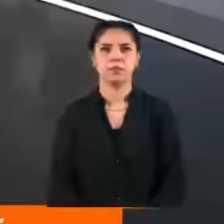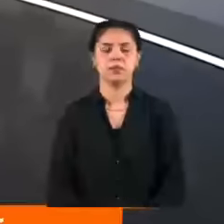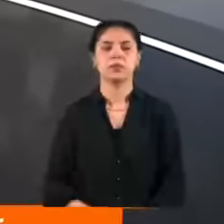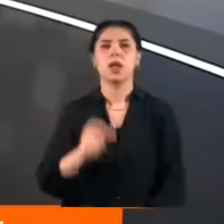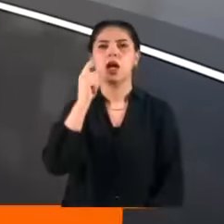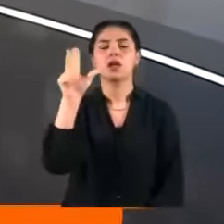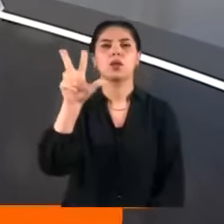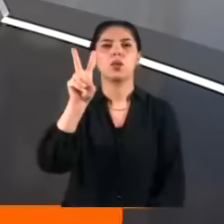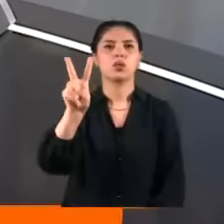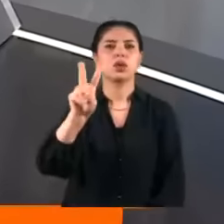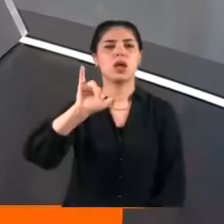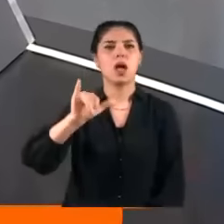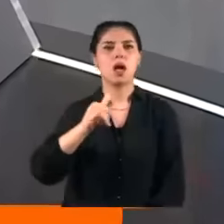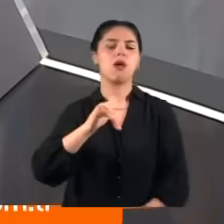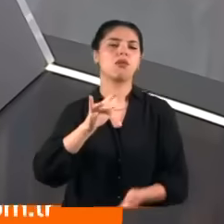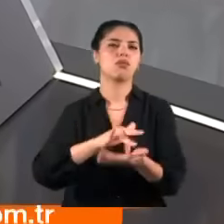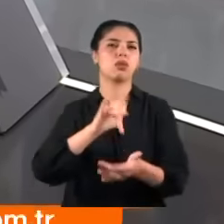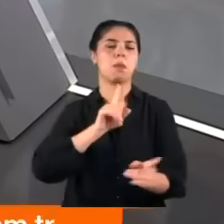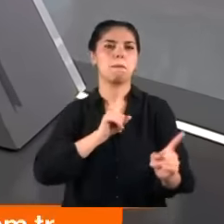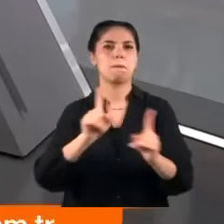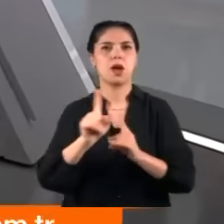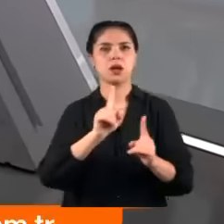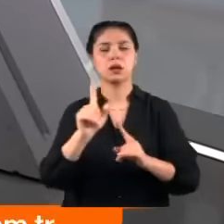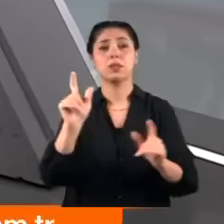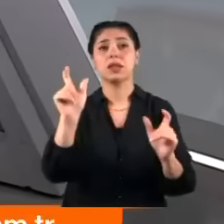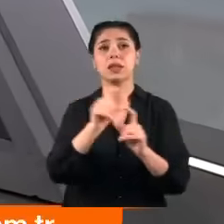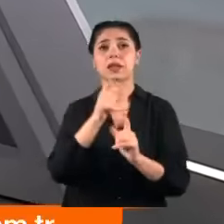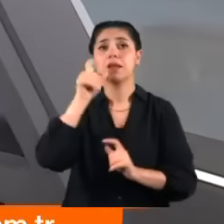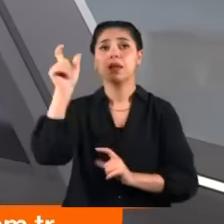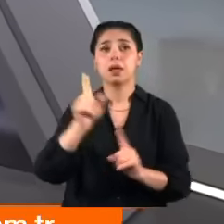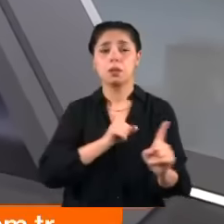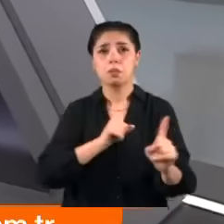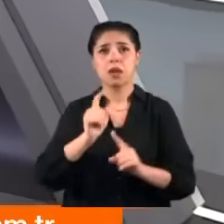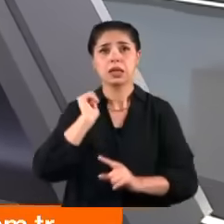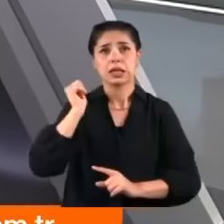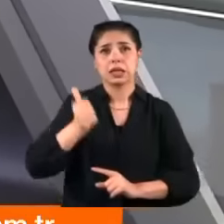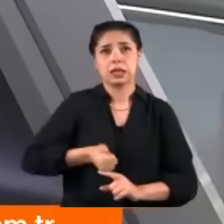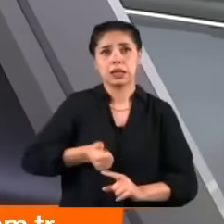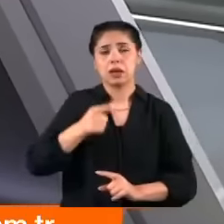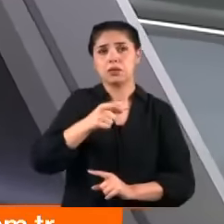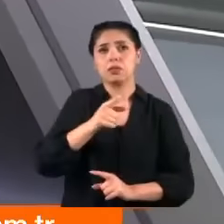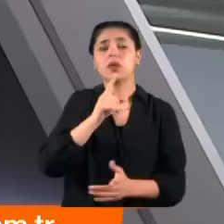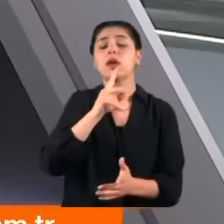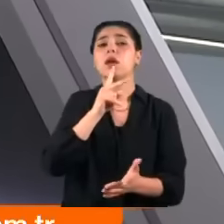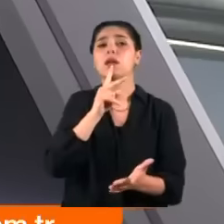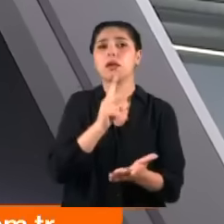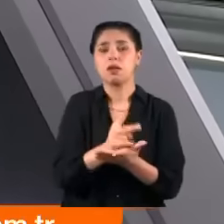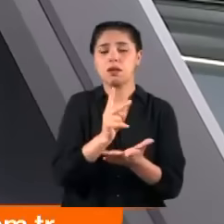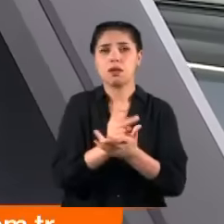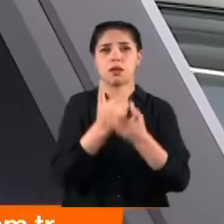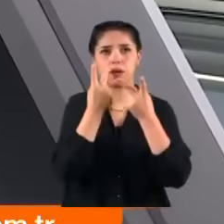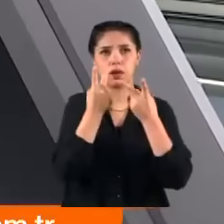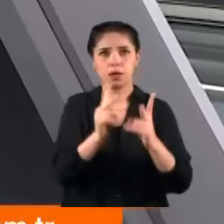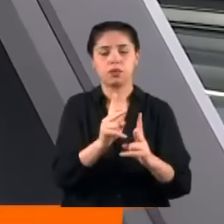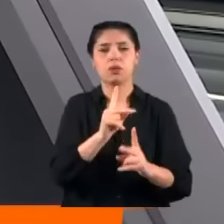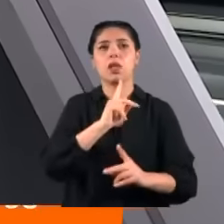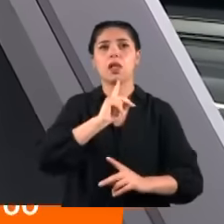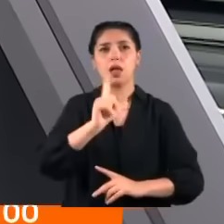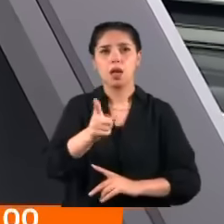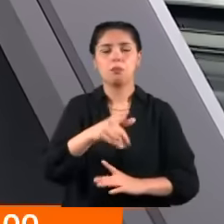katılacak. Ankara 32. Ağır Ceza Mahkemesi'nde görülen Sinan Ateş davasında savcı esas hakkındaki mütalasını açıkladı. Tetikçi